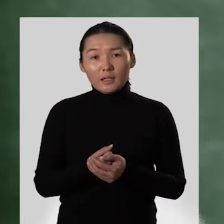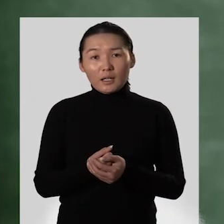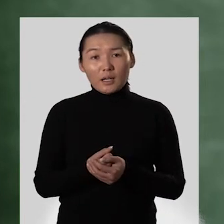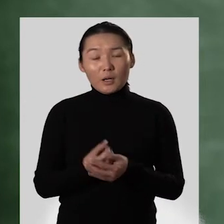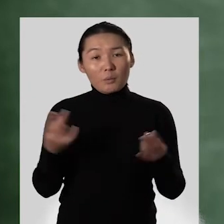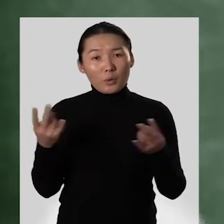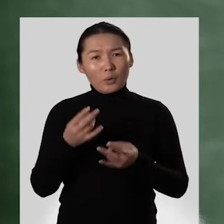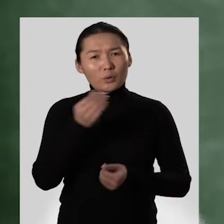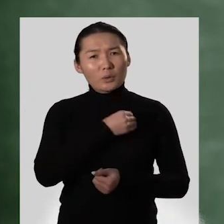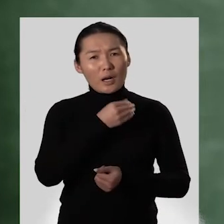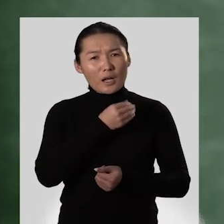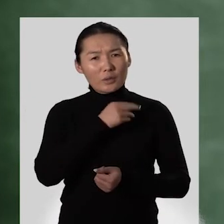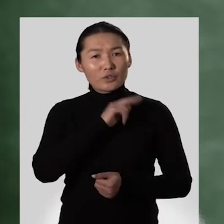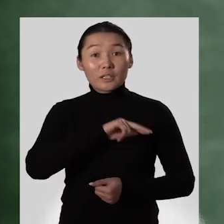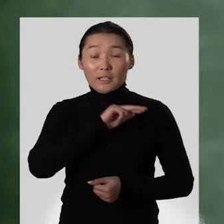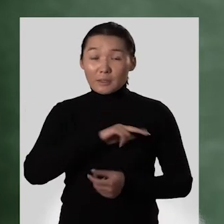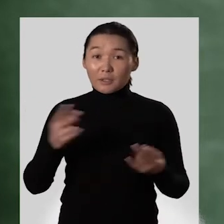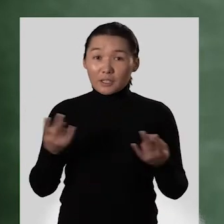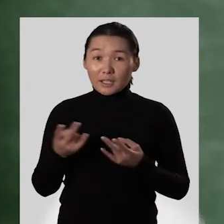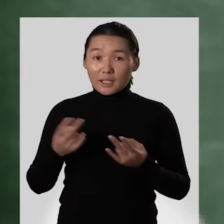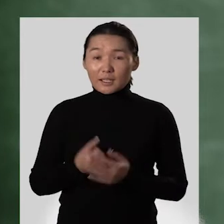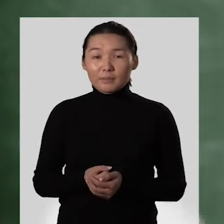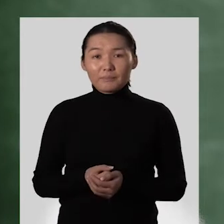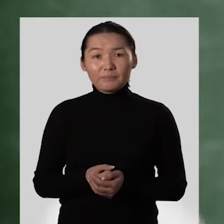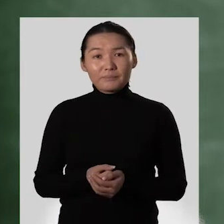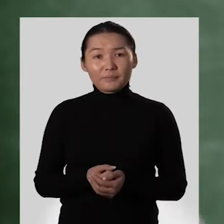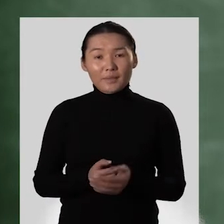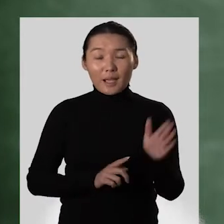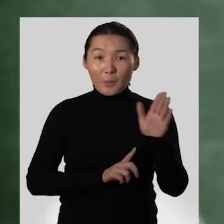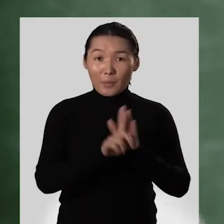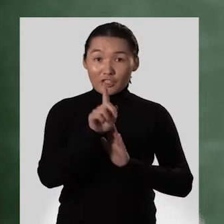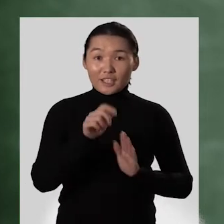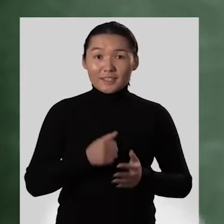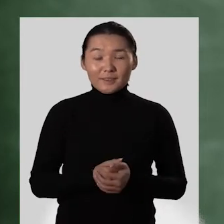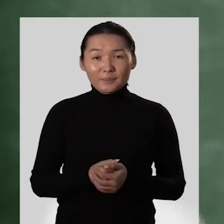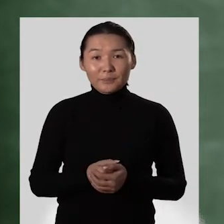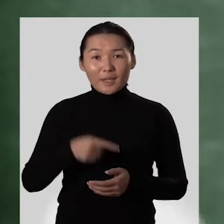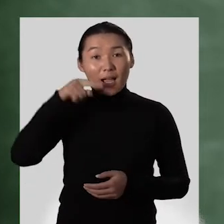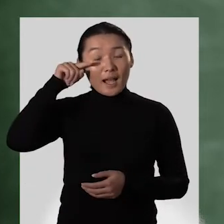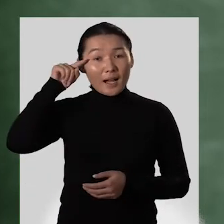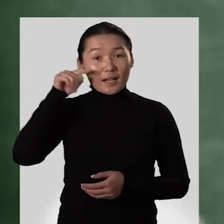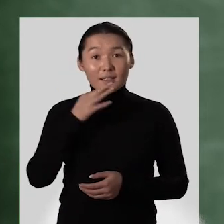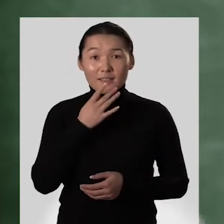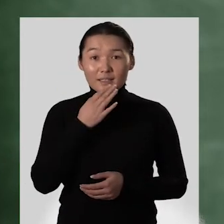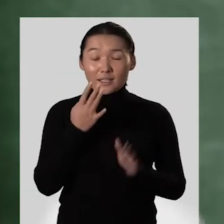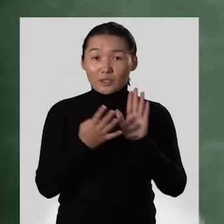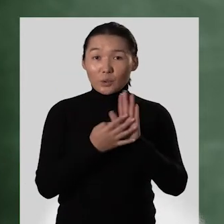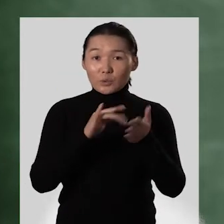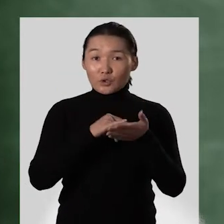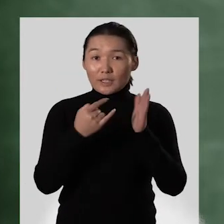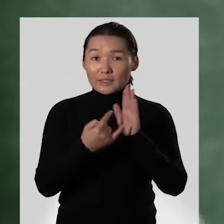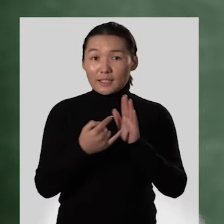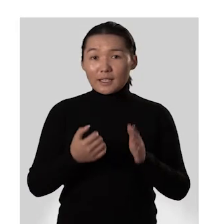жана талыкпаган эмгек керек. Эмесе баштадык. Кыргыз тили 9-чу класстарда.